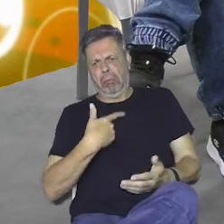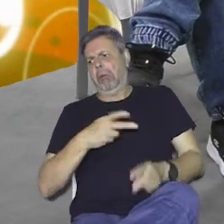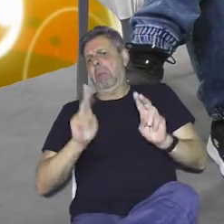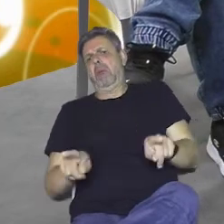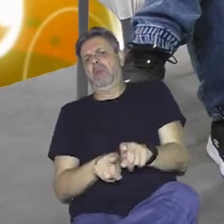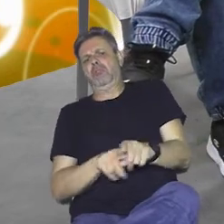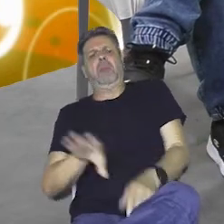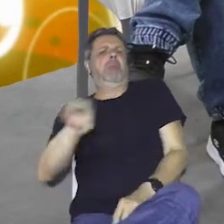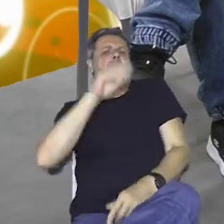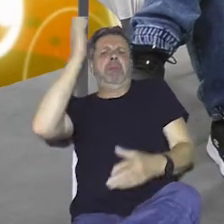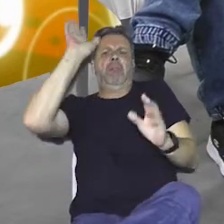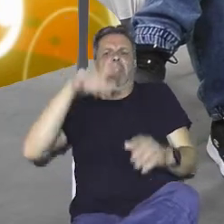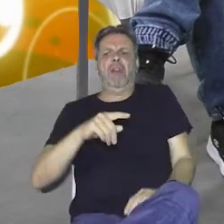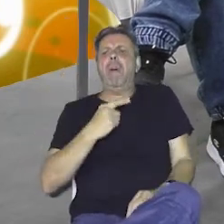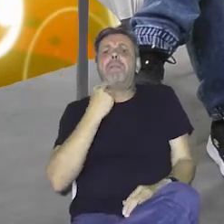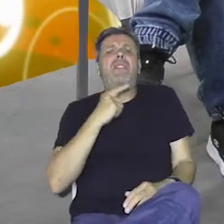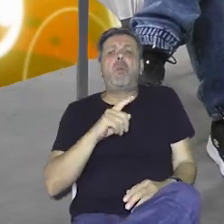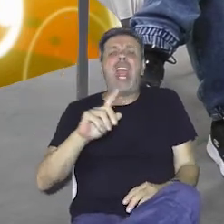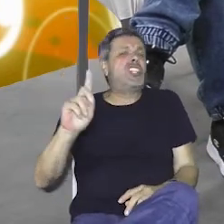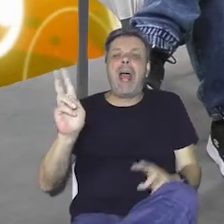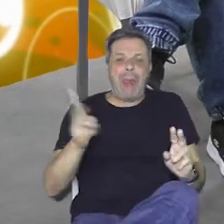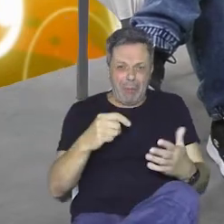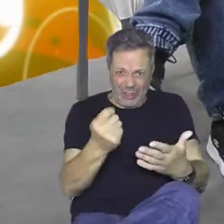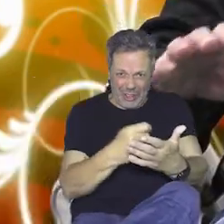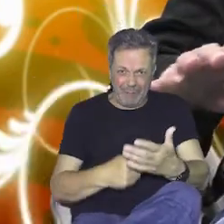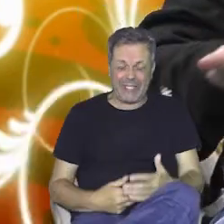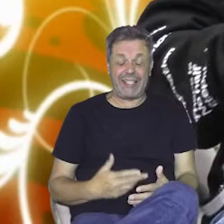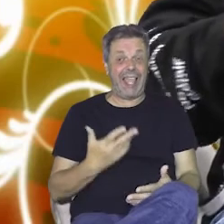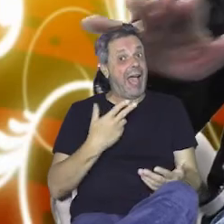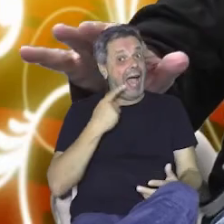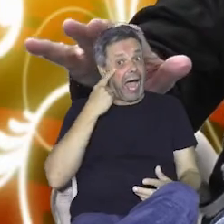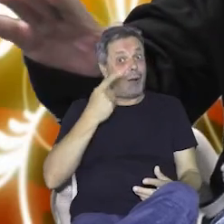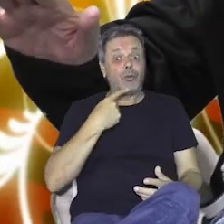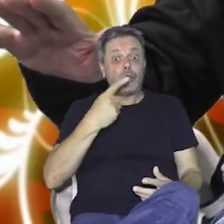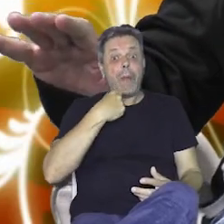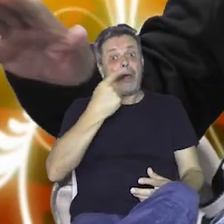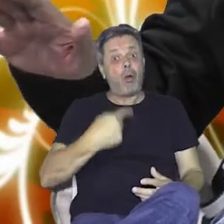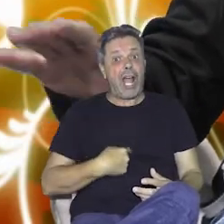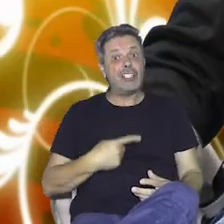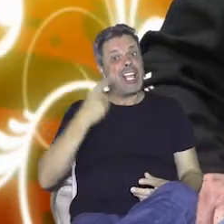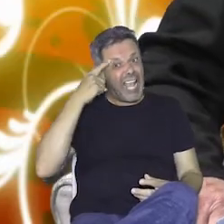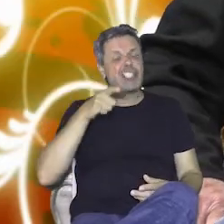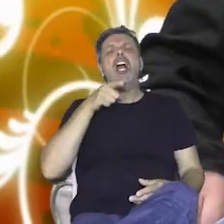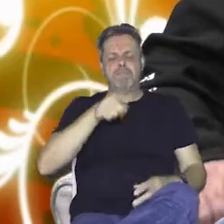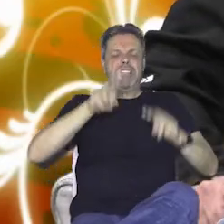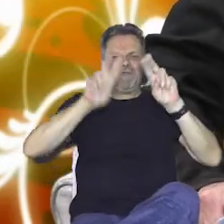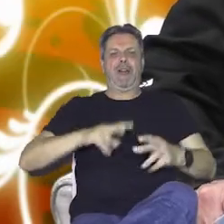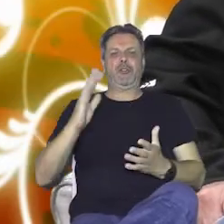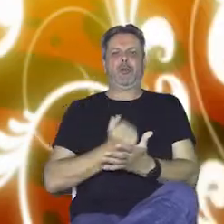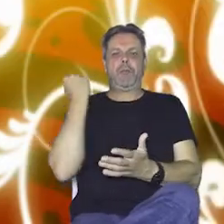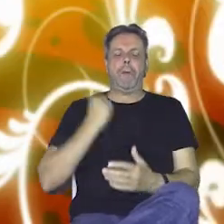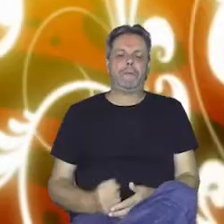ne možeš, ni prvu riječ ne možeš napisati. Znači, kad ti to neko kaže, onda znaš da si... Si uspio. Stvarno si uspio. Da si